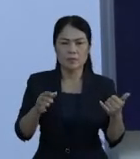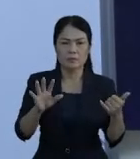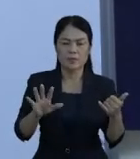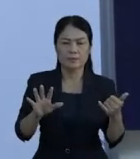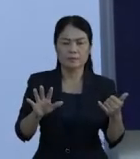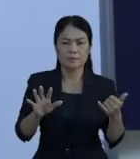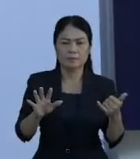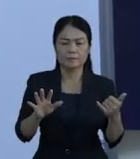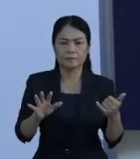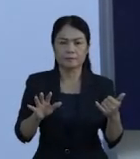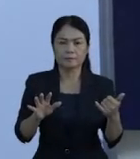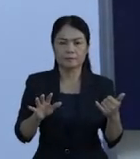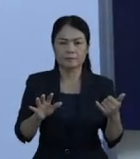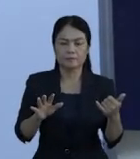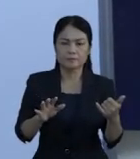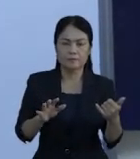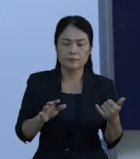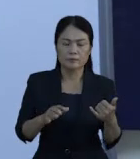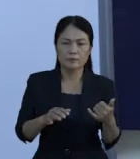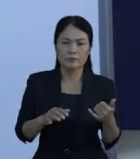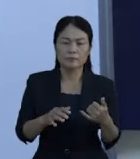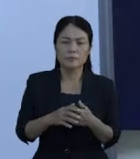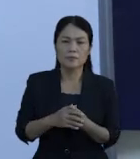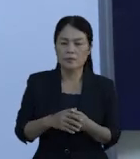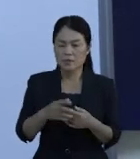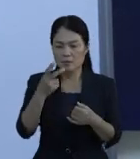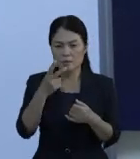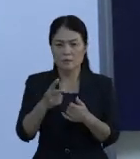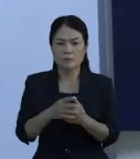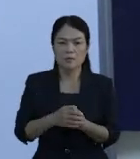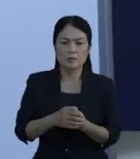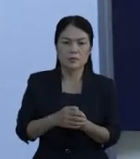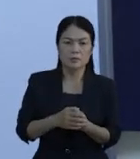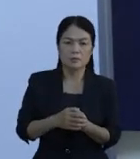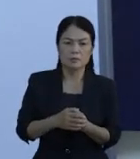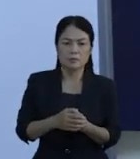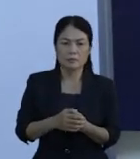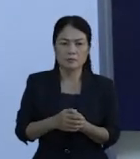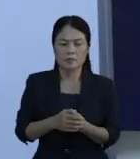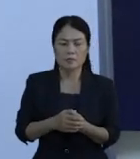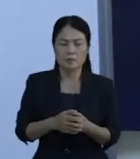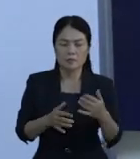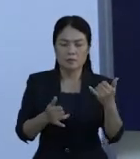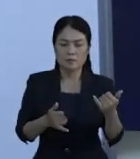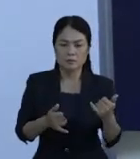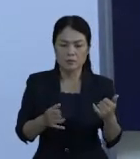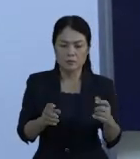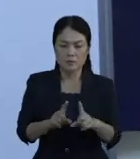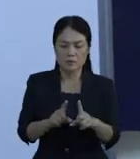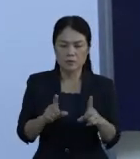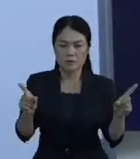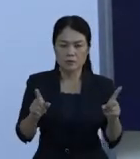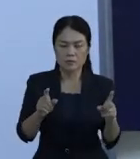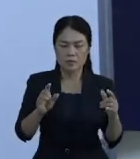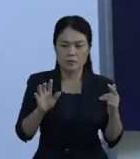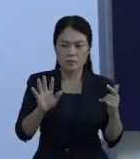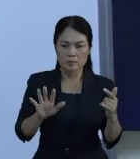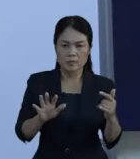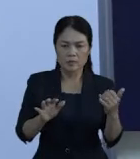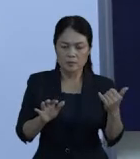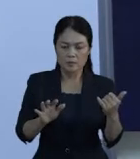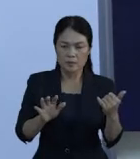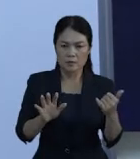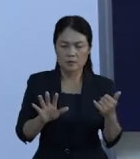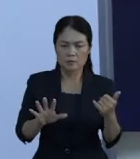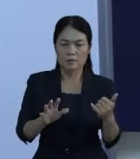pram nè con nè bạn chứng dương mới con bà cặp pram muối nè viết thông chiến pram bà pram muối thông chiến chứng anh ấy